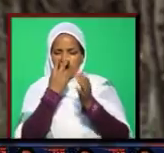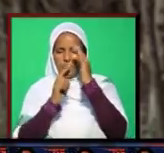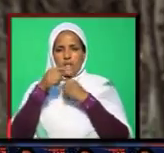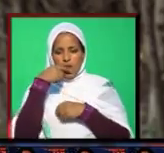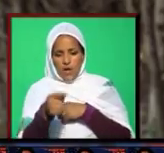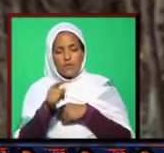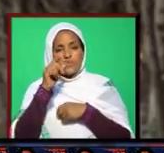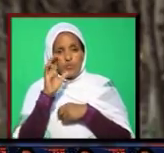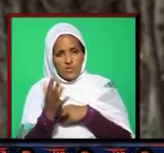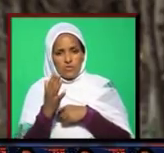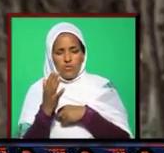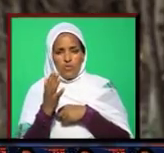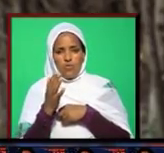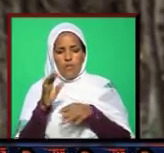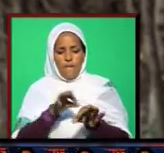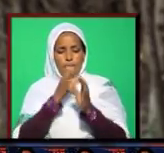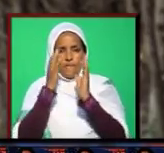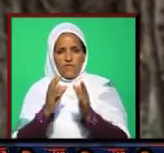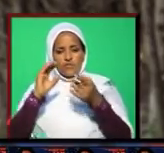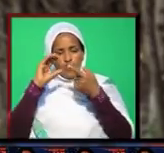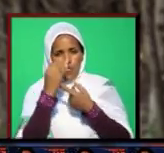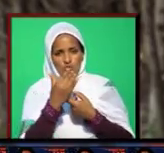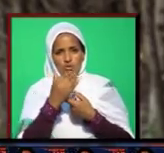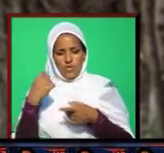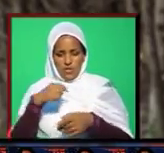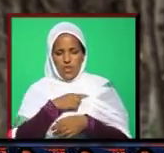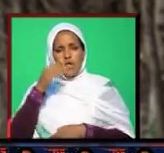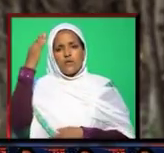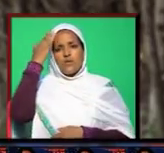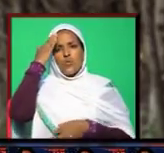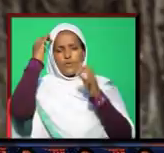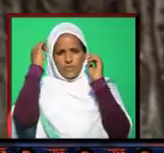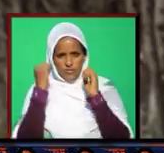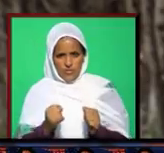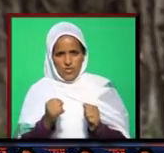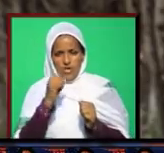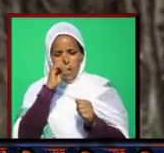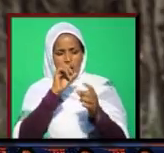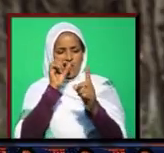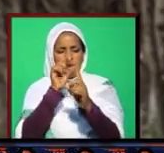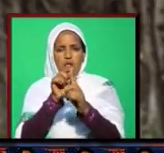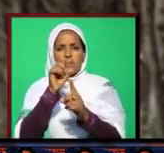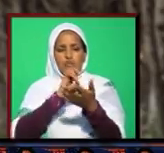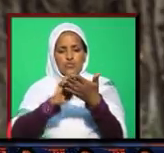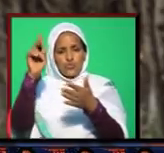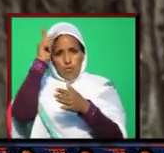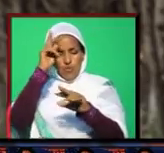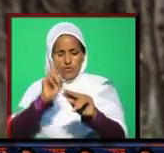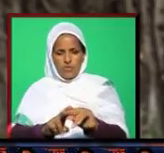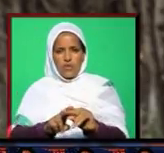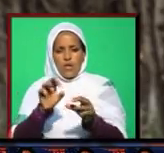ትንቢት ተናጋሪ ቢመስለው መንፈሳዊ መሆኑን ልናውቅበት የሚችል አንድ ኃይለ ቃል ቅዱስ ጳውሎስ